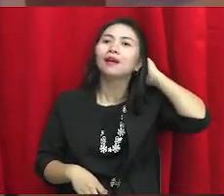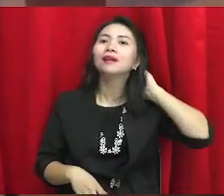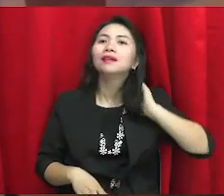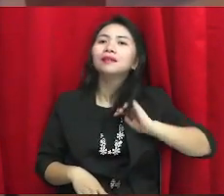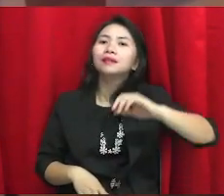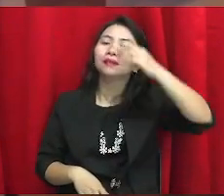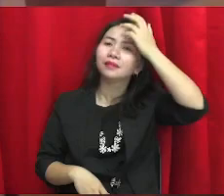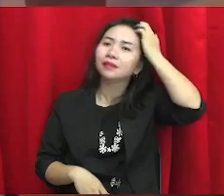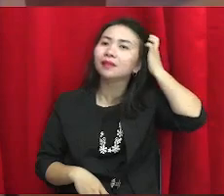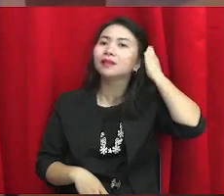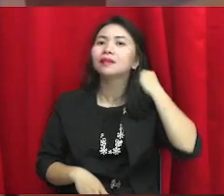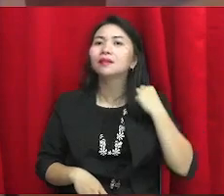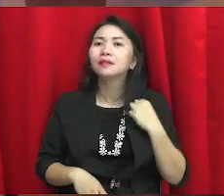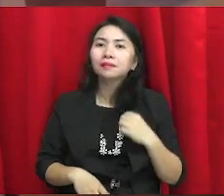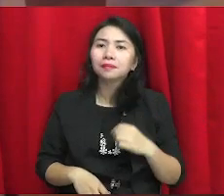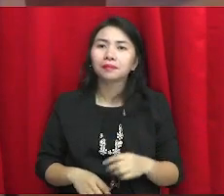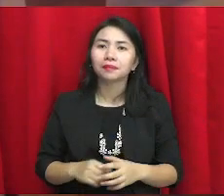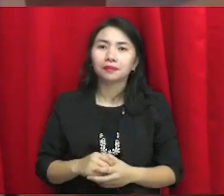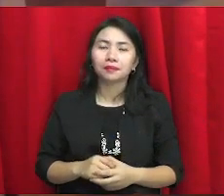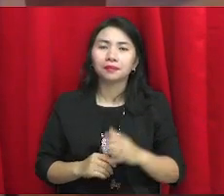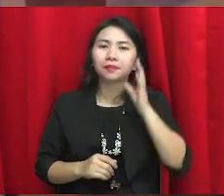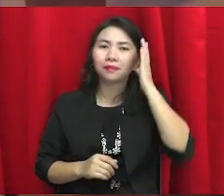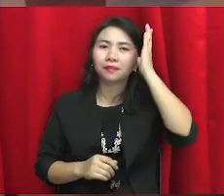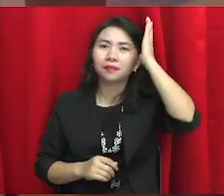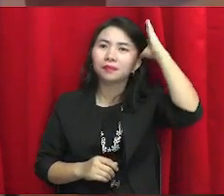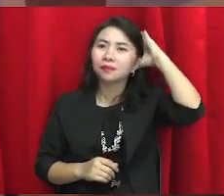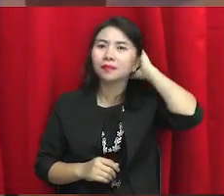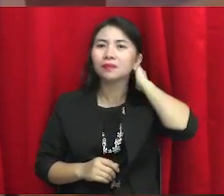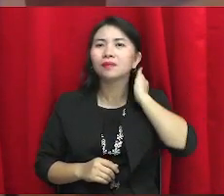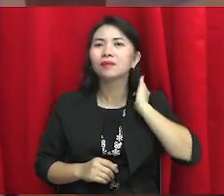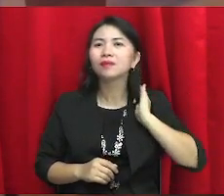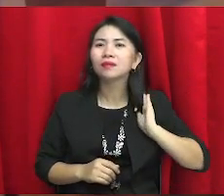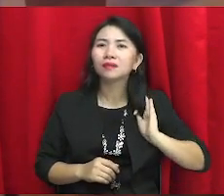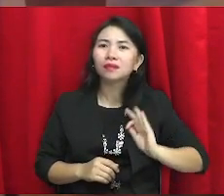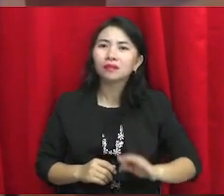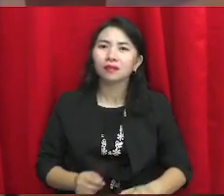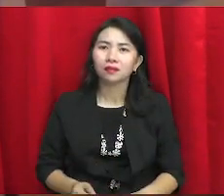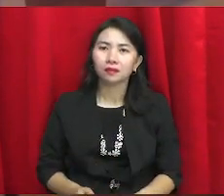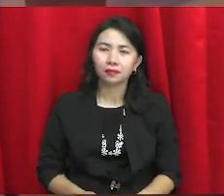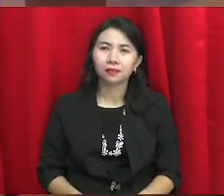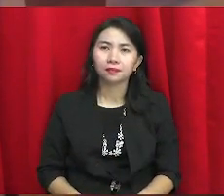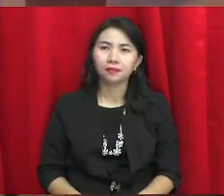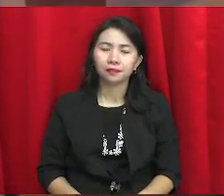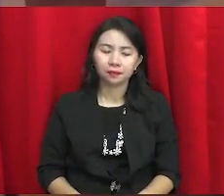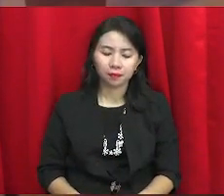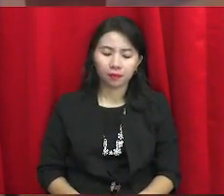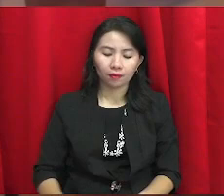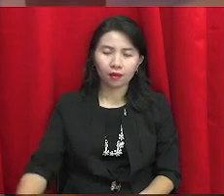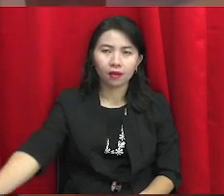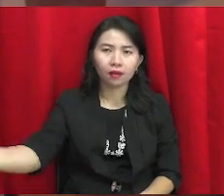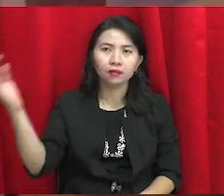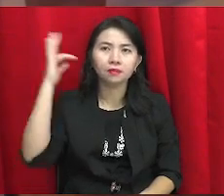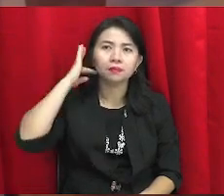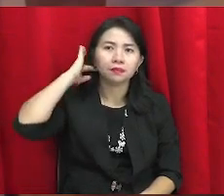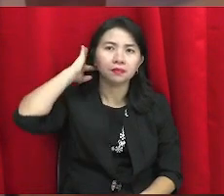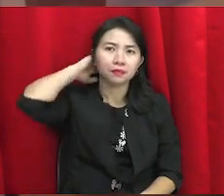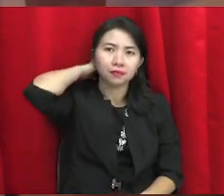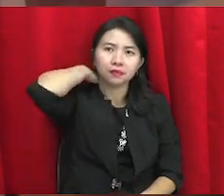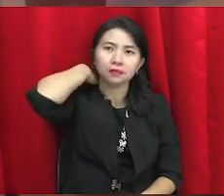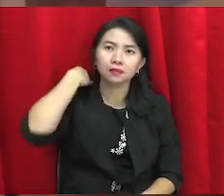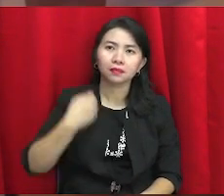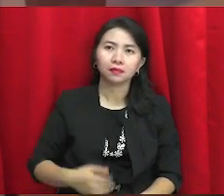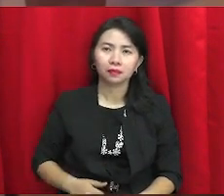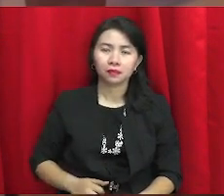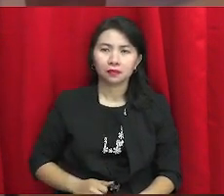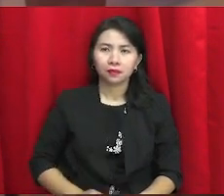kanina. Yeah. Maganda yung sinasabi ni, pasensya na. Talaga nagbabiyahe ako eh. Pero hindi pa